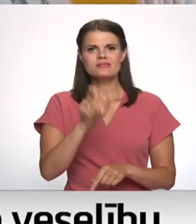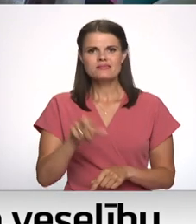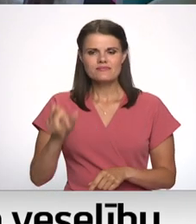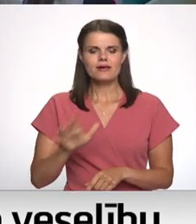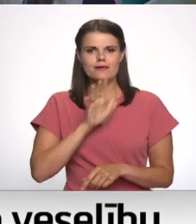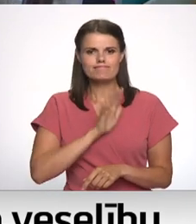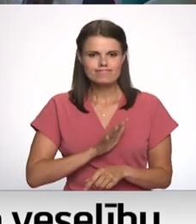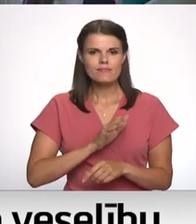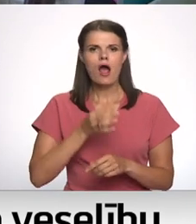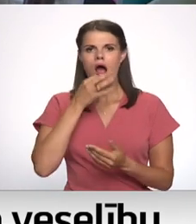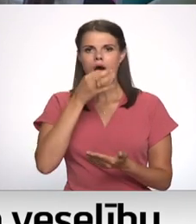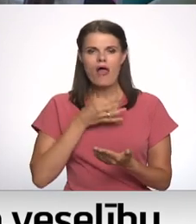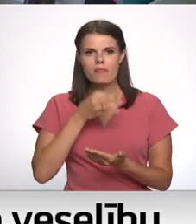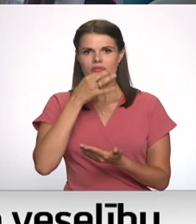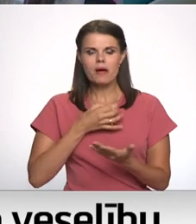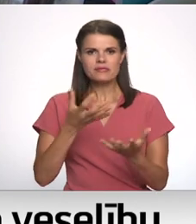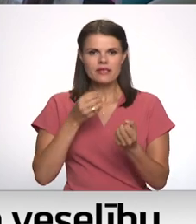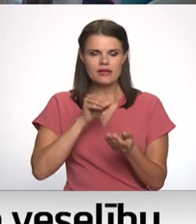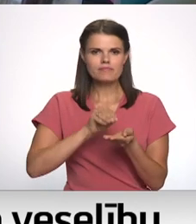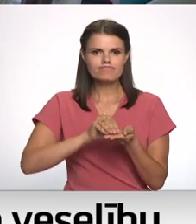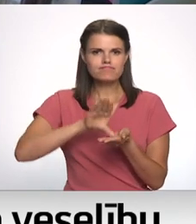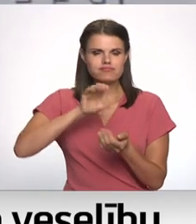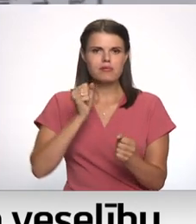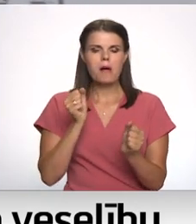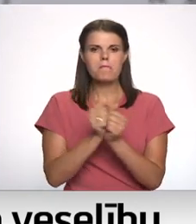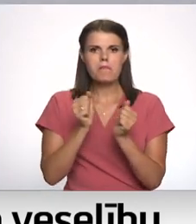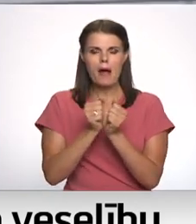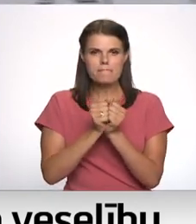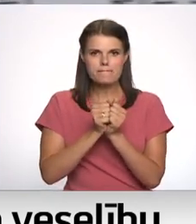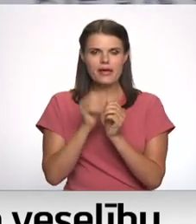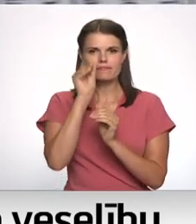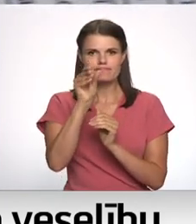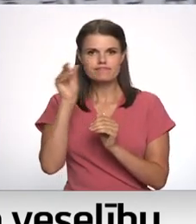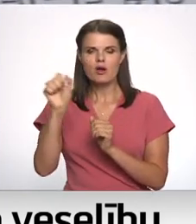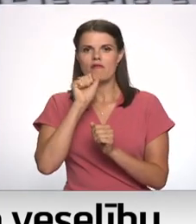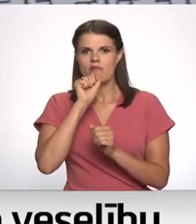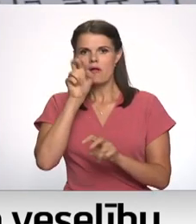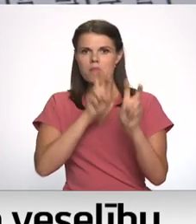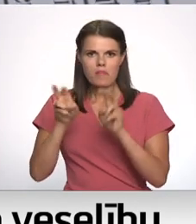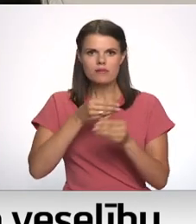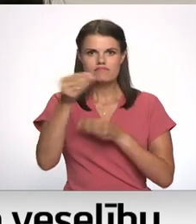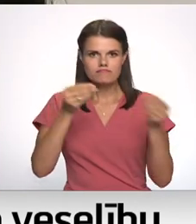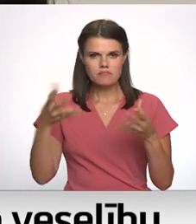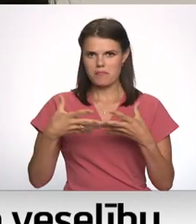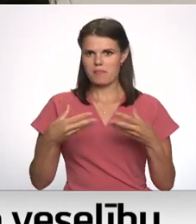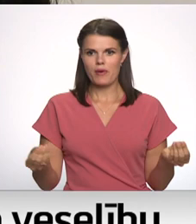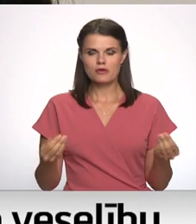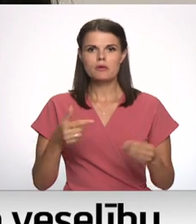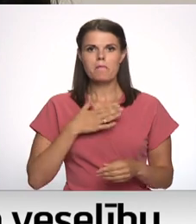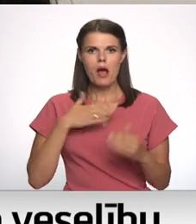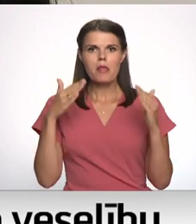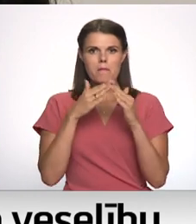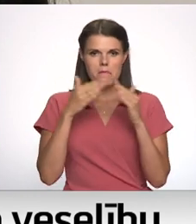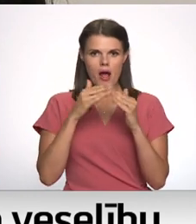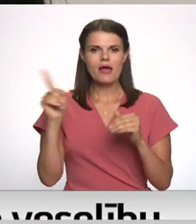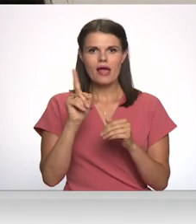glabāt atbildes pēc dažādām pārbaudēm dažādās medicīnas iestādēs, un reizēm tās mēdz pazust. Man pašai mājās ir